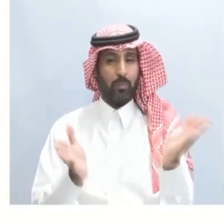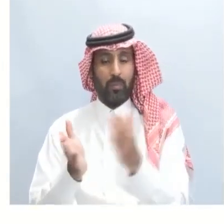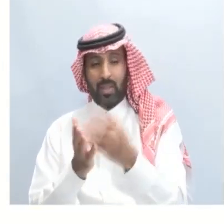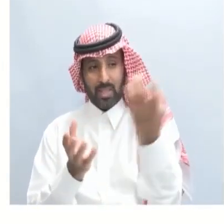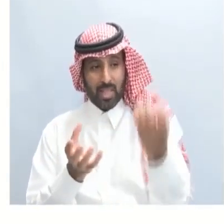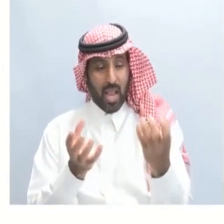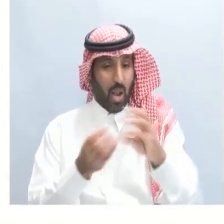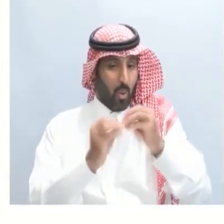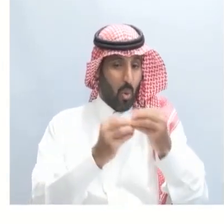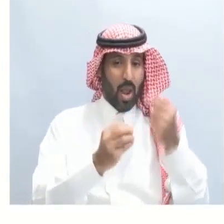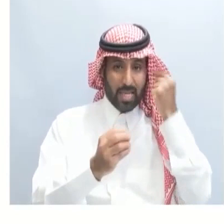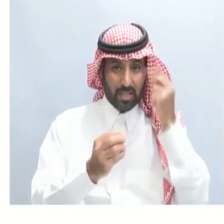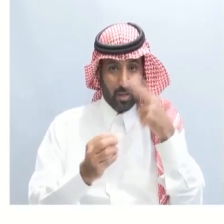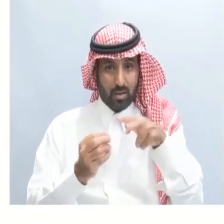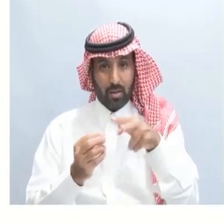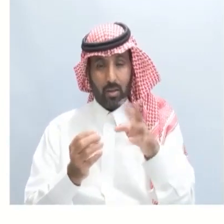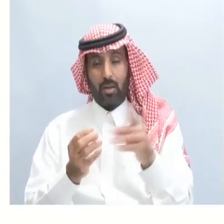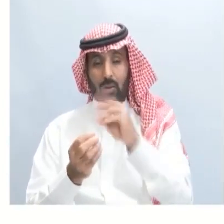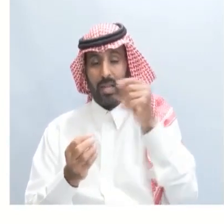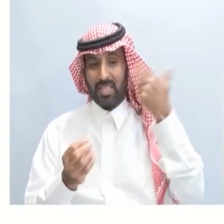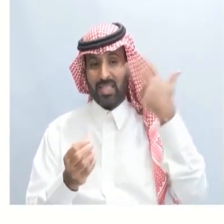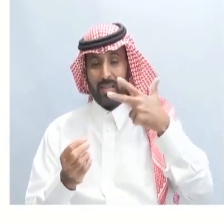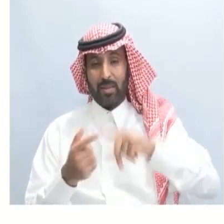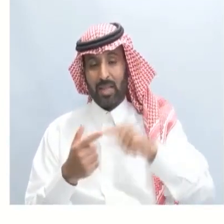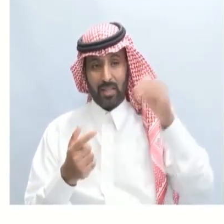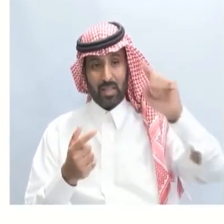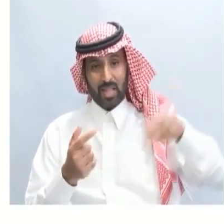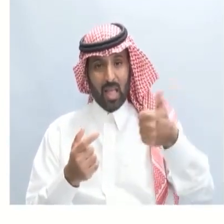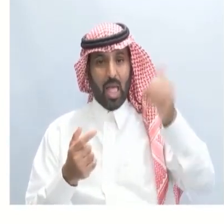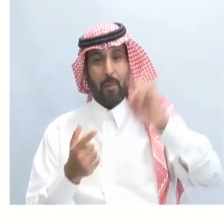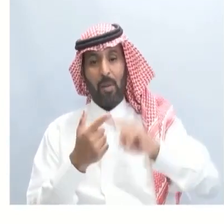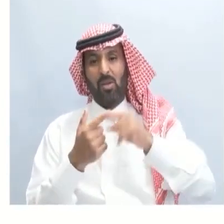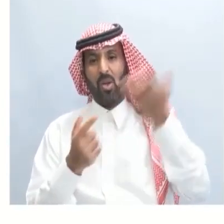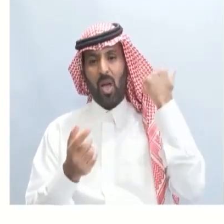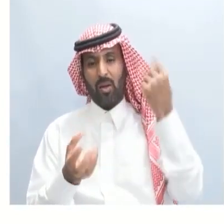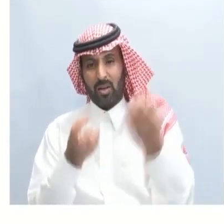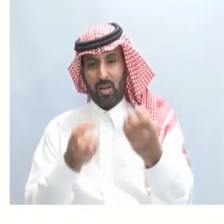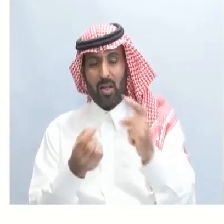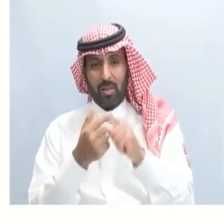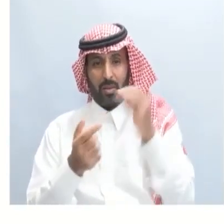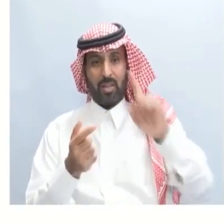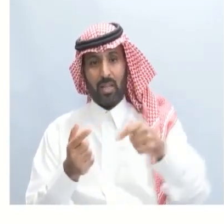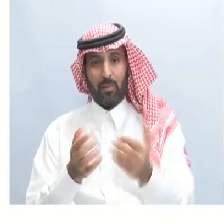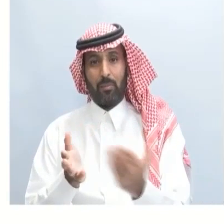الكتل باللون الاسود كما تراها 80 جرام عندما كانت الكتله 80